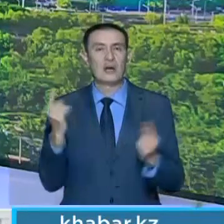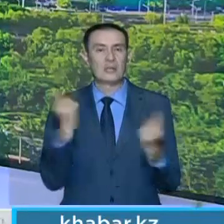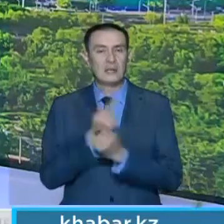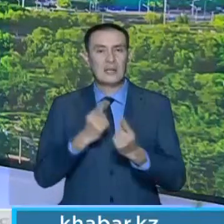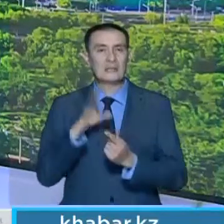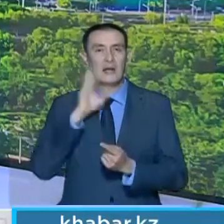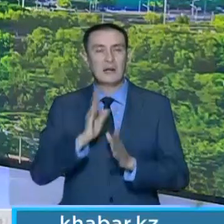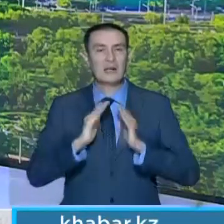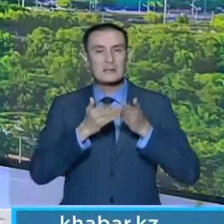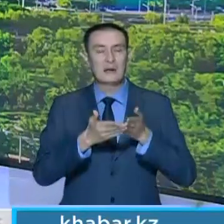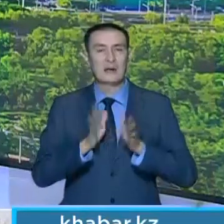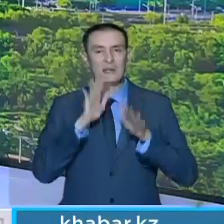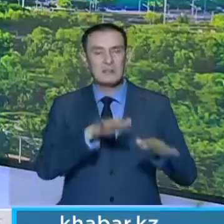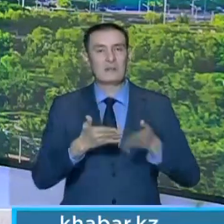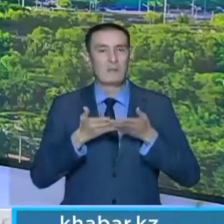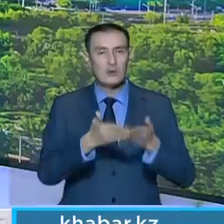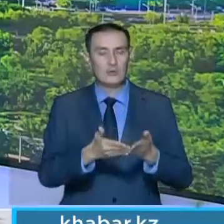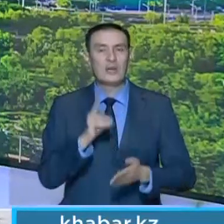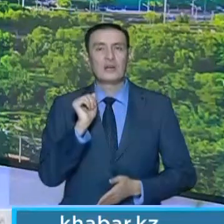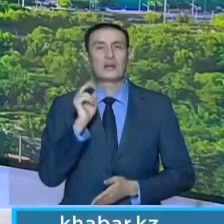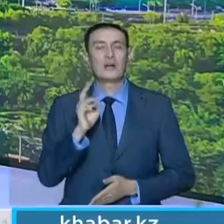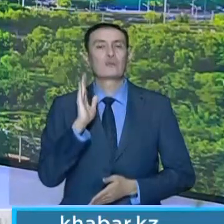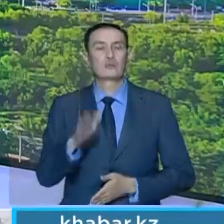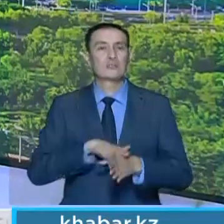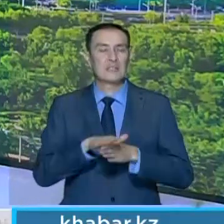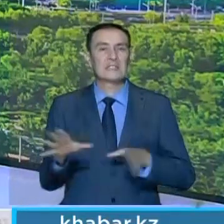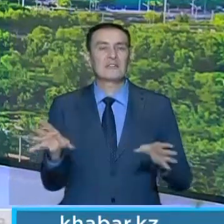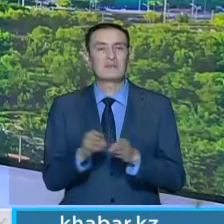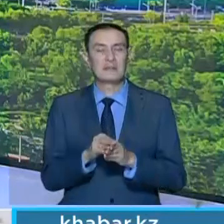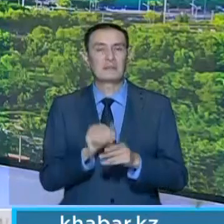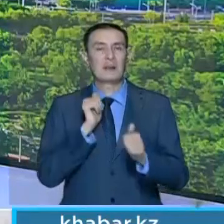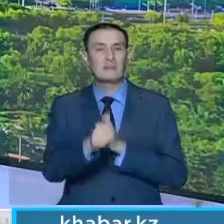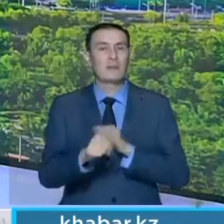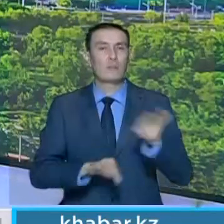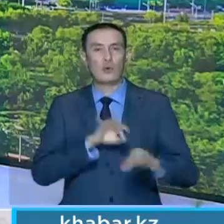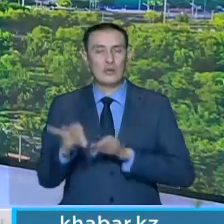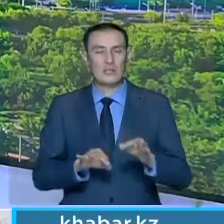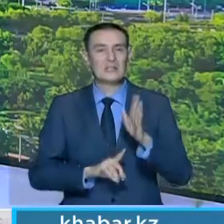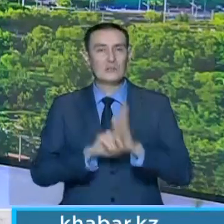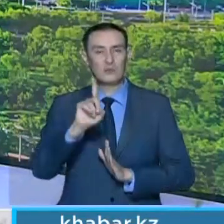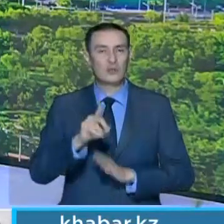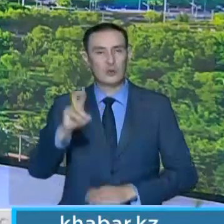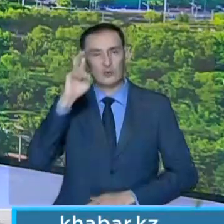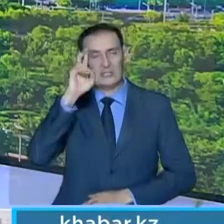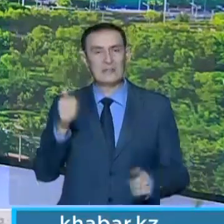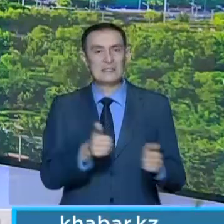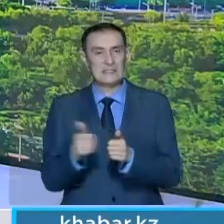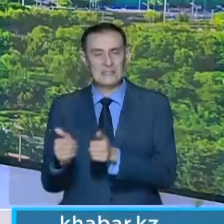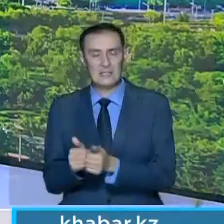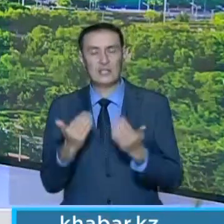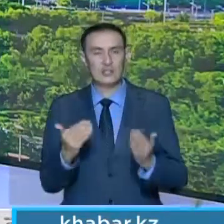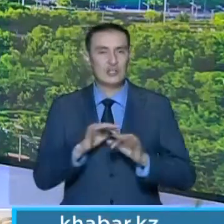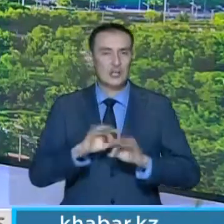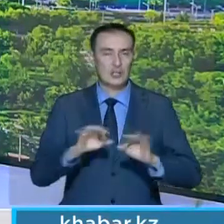транскаспийского маршрута. О том, как это будет сделано и какие совместные прорывные проекты еще запустят страны-соседи, расскажет